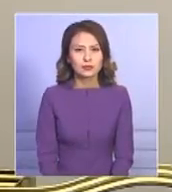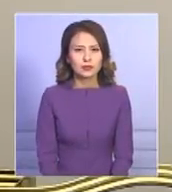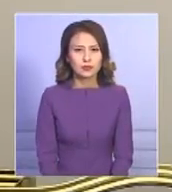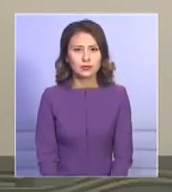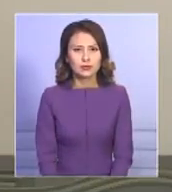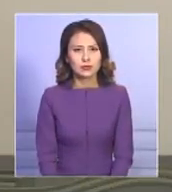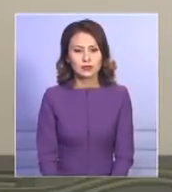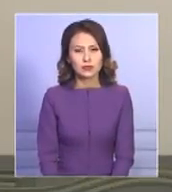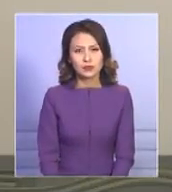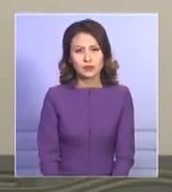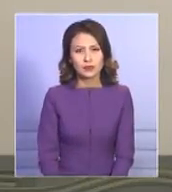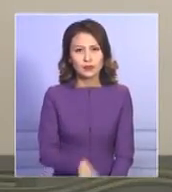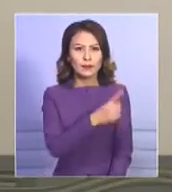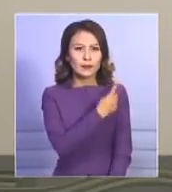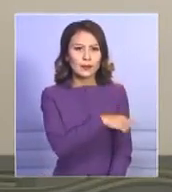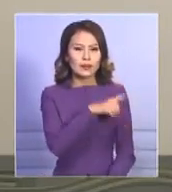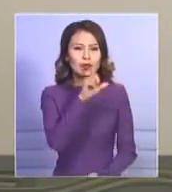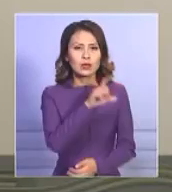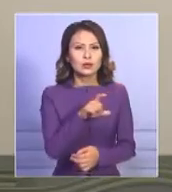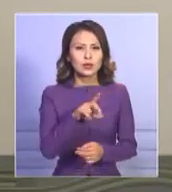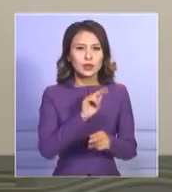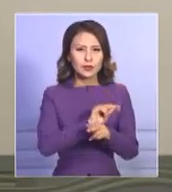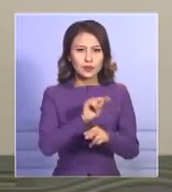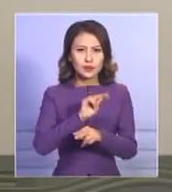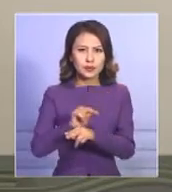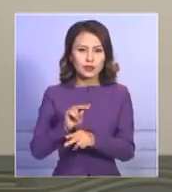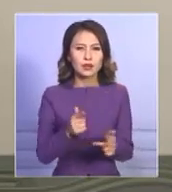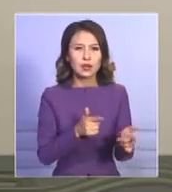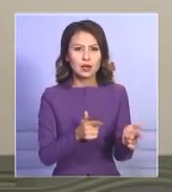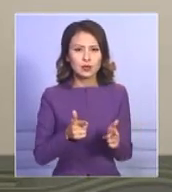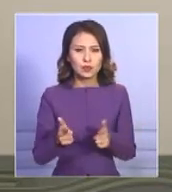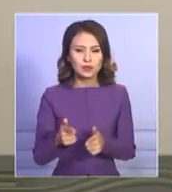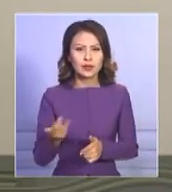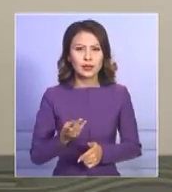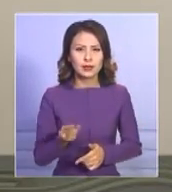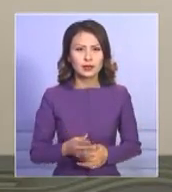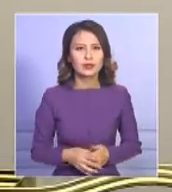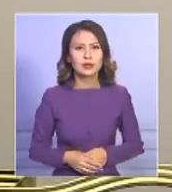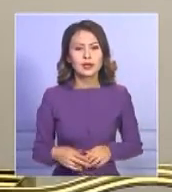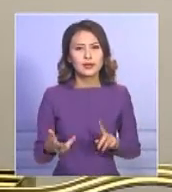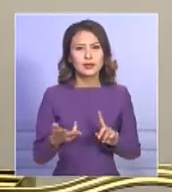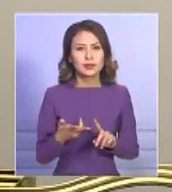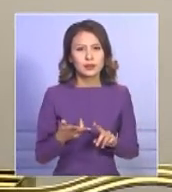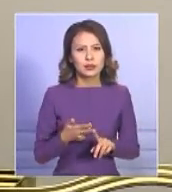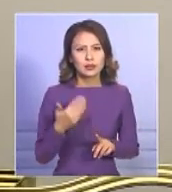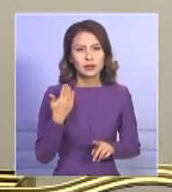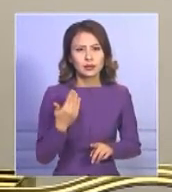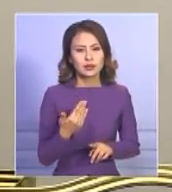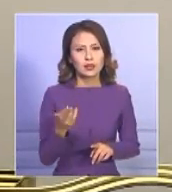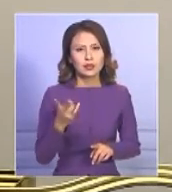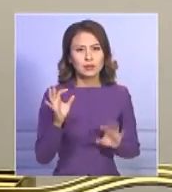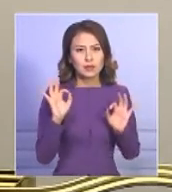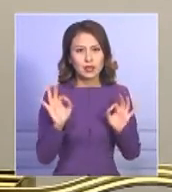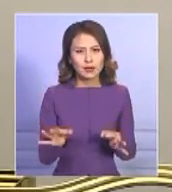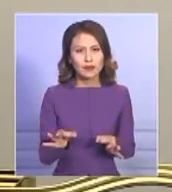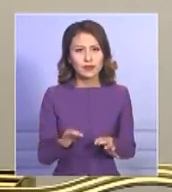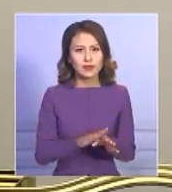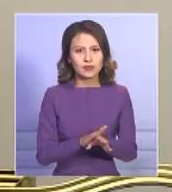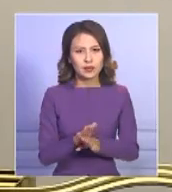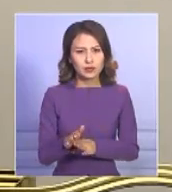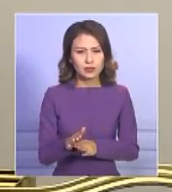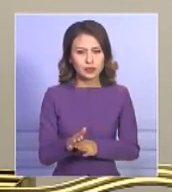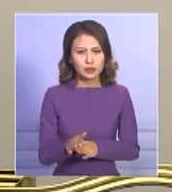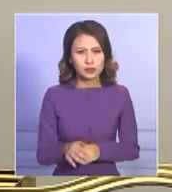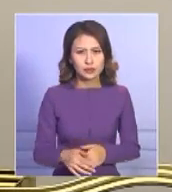Мамандарды дайындау керек, бір екінші сол жас мамандар келгесі соларды үйрету керек, үшінші соған клиника керек, сосын ғылыми